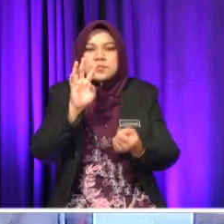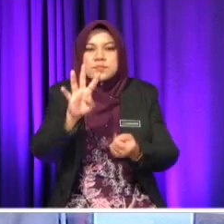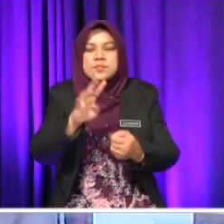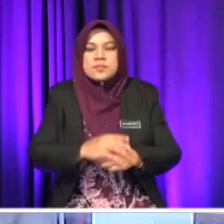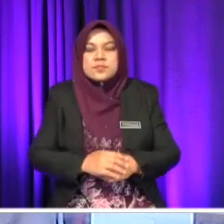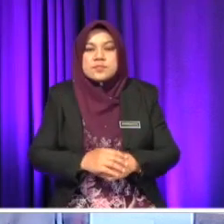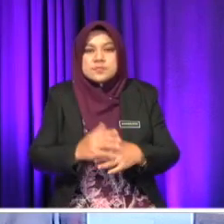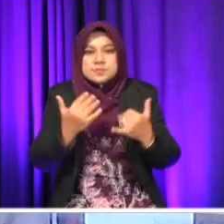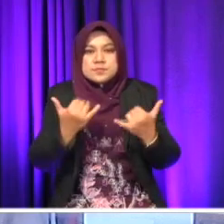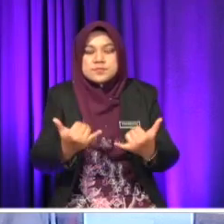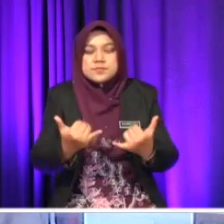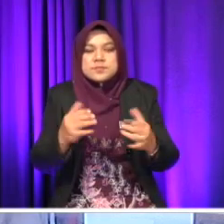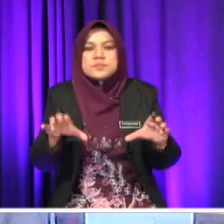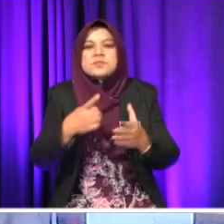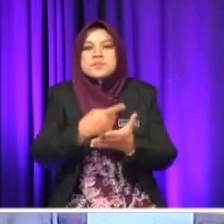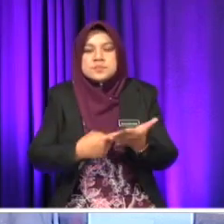untuk